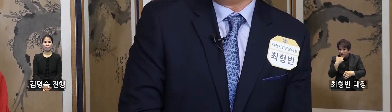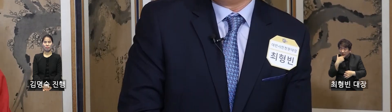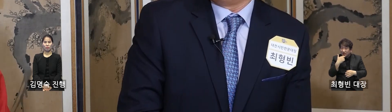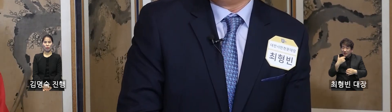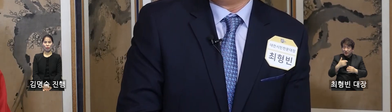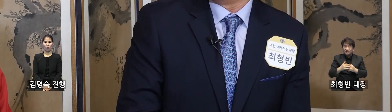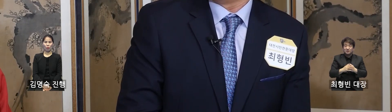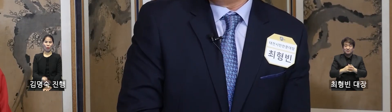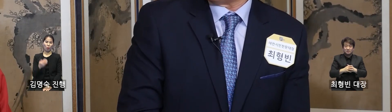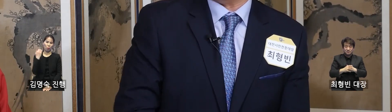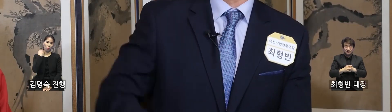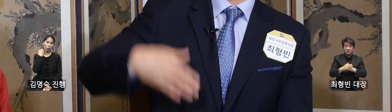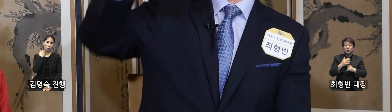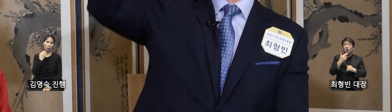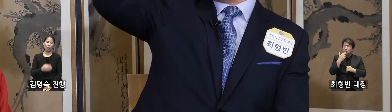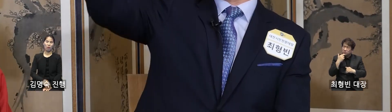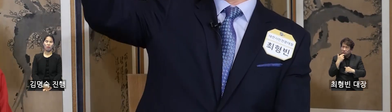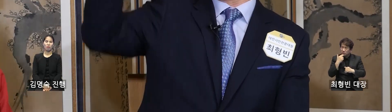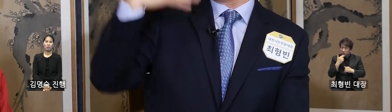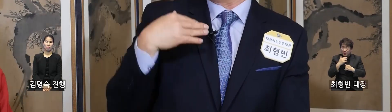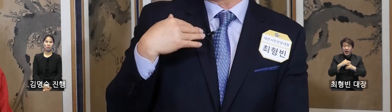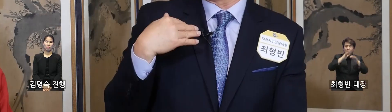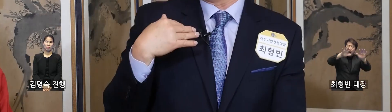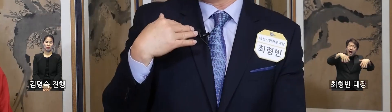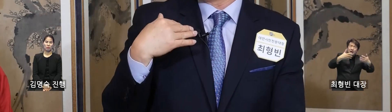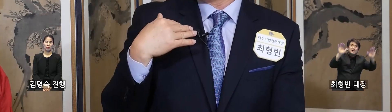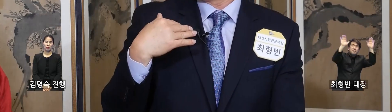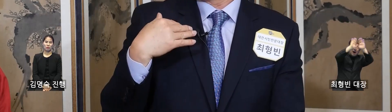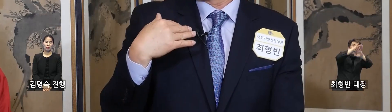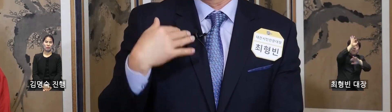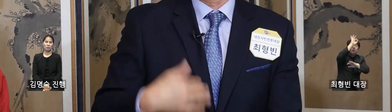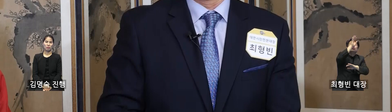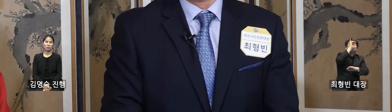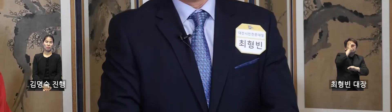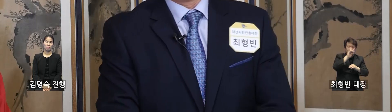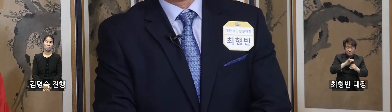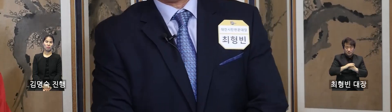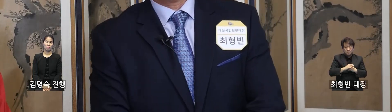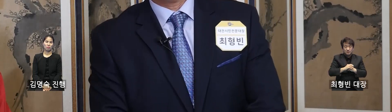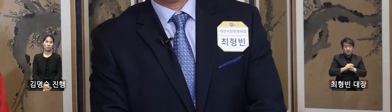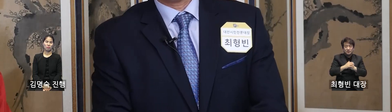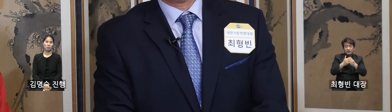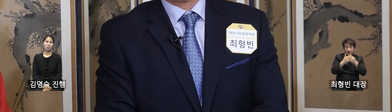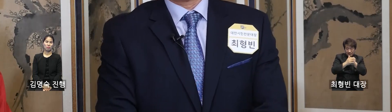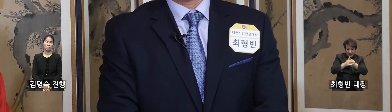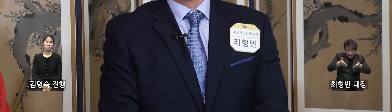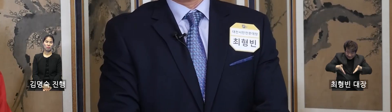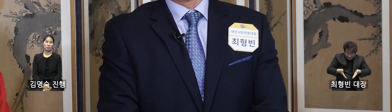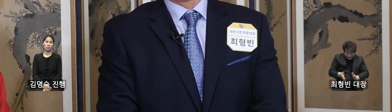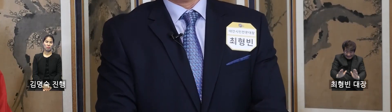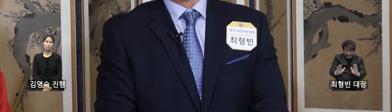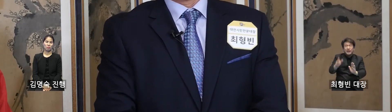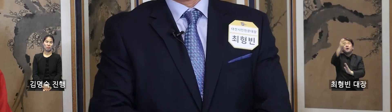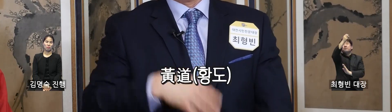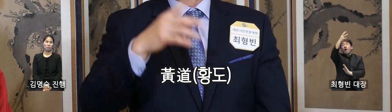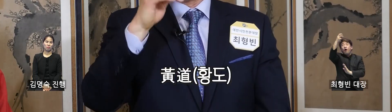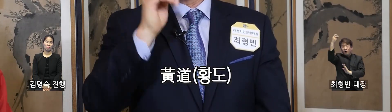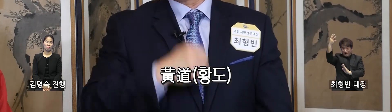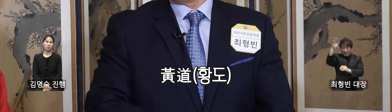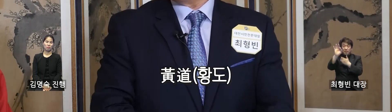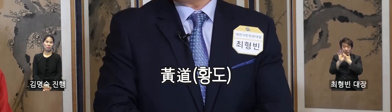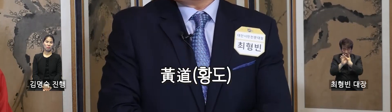안보이게 있네요 그죠 가을 밤에 보여 보이잖아요 그래서 우리가 탄생될 자리 라고 하면은